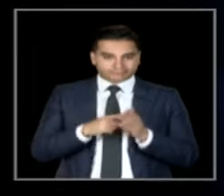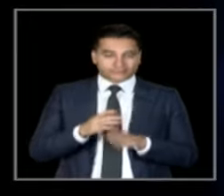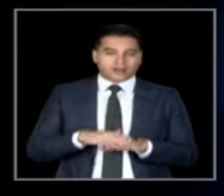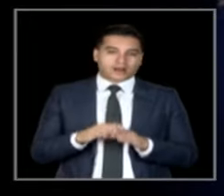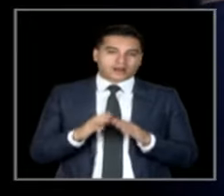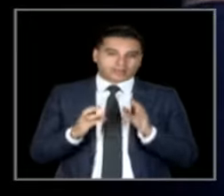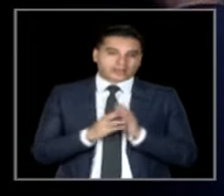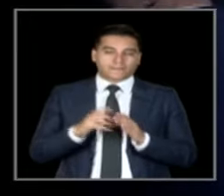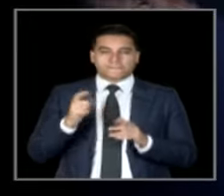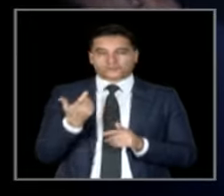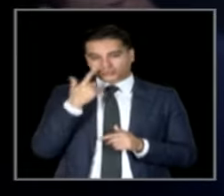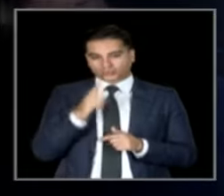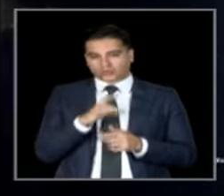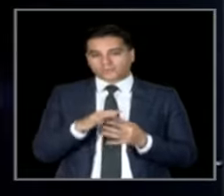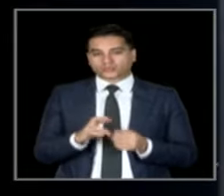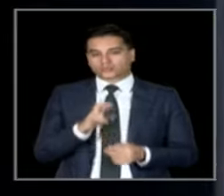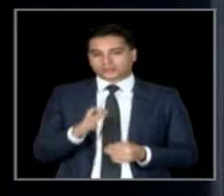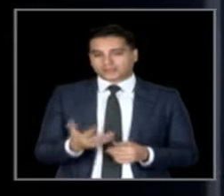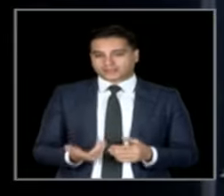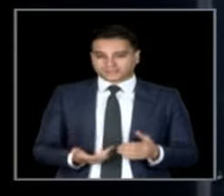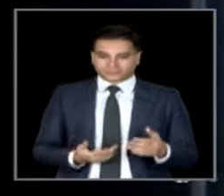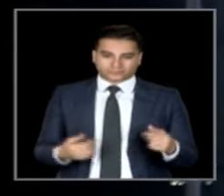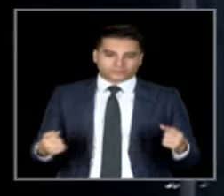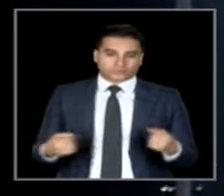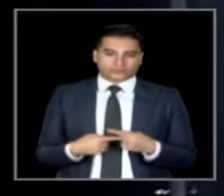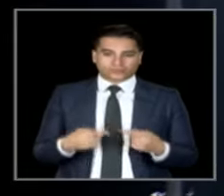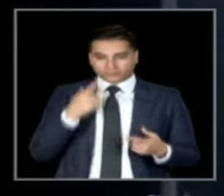لجامعة المنصورة.